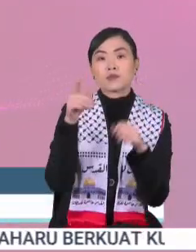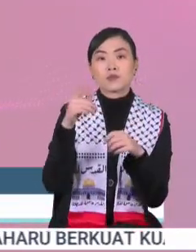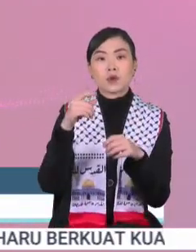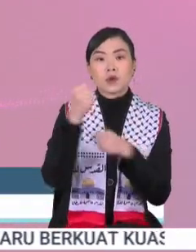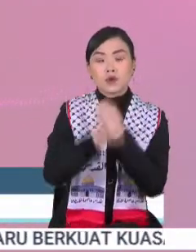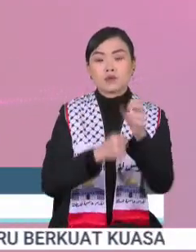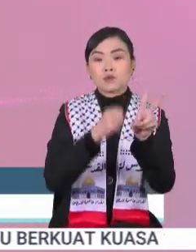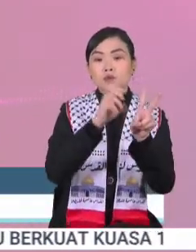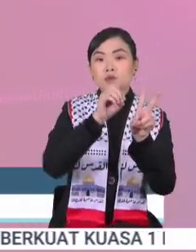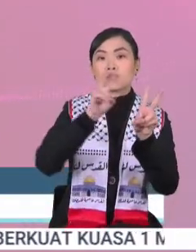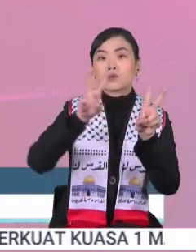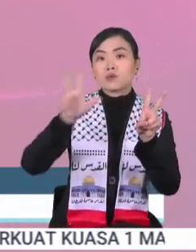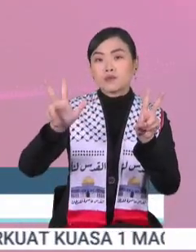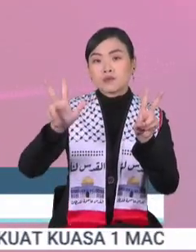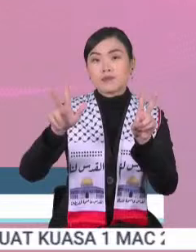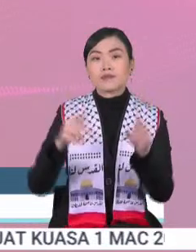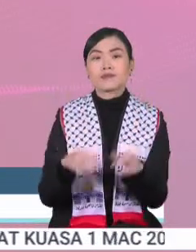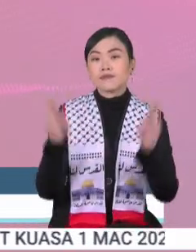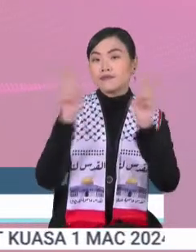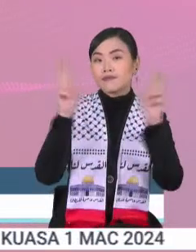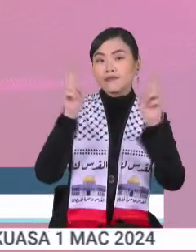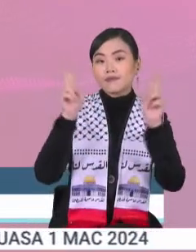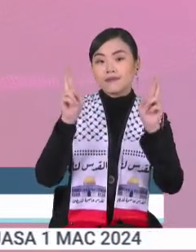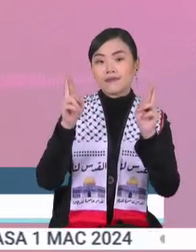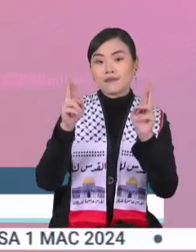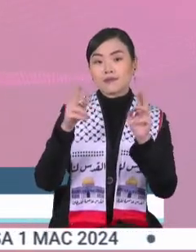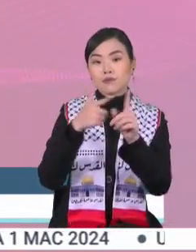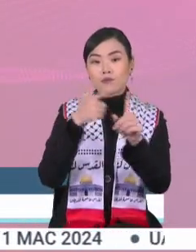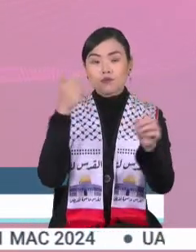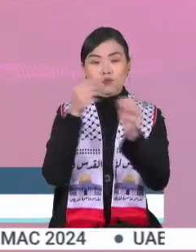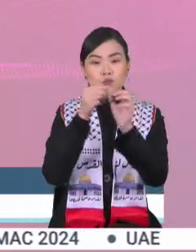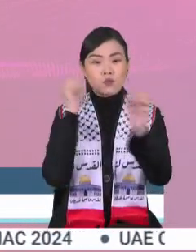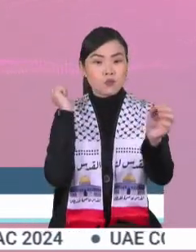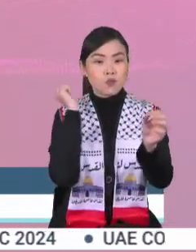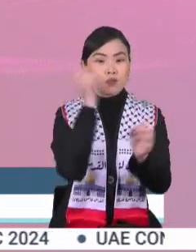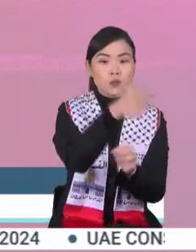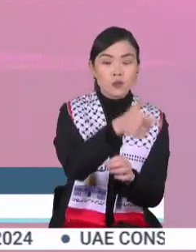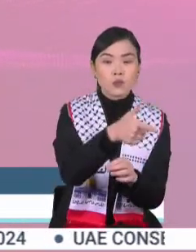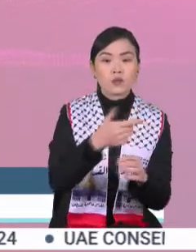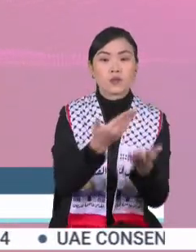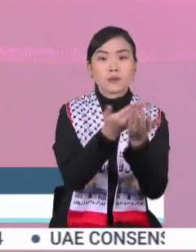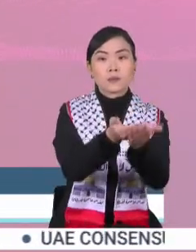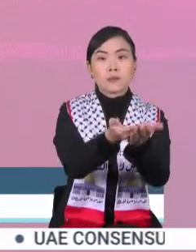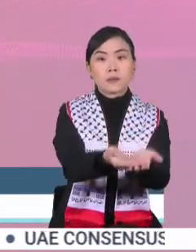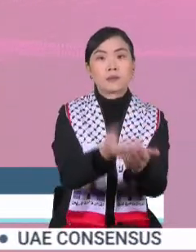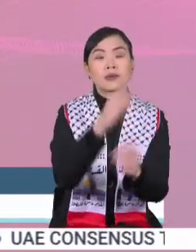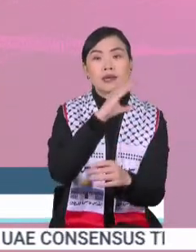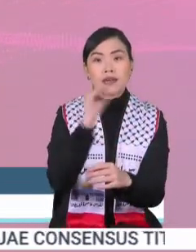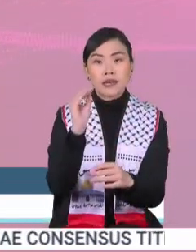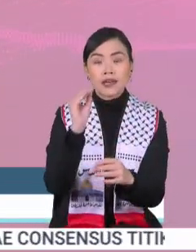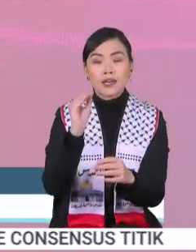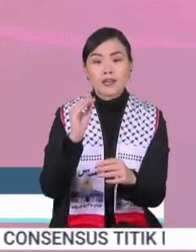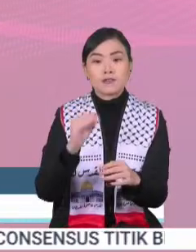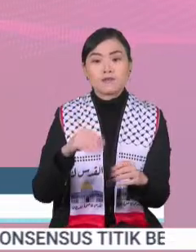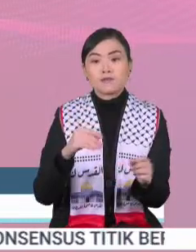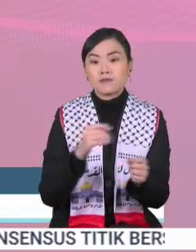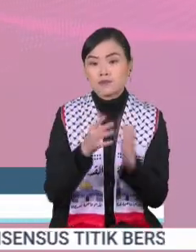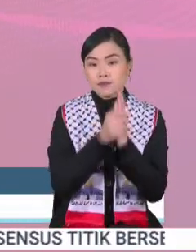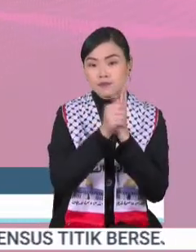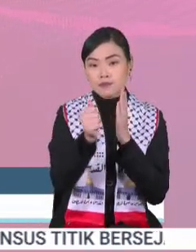menguji keupayaan dan kesiapsiagaan sistem peluru berpepandu di kapal serta tahap kompetensi